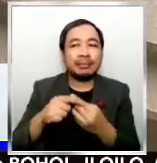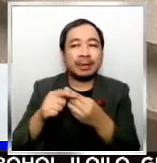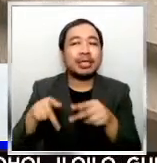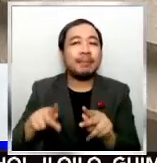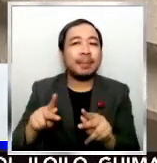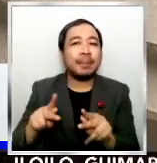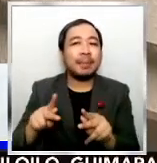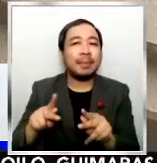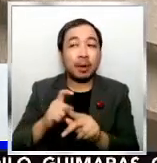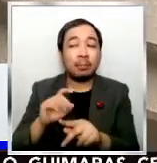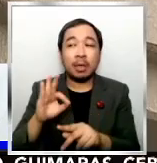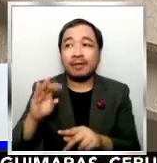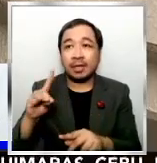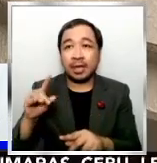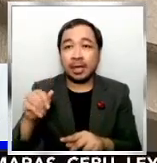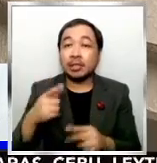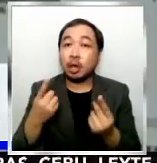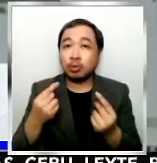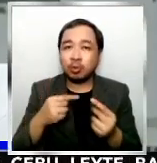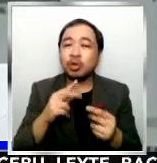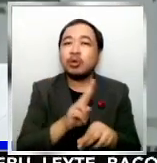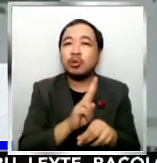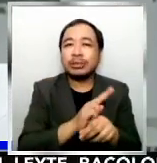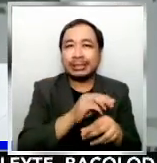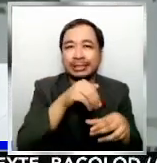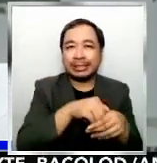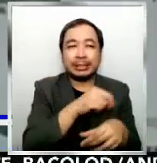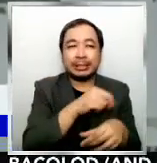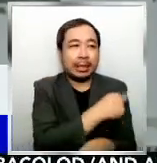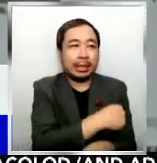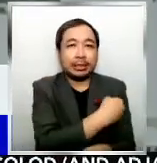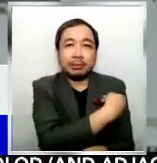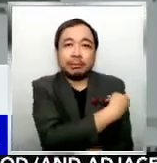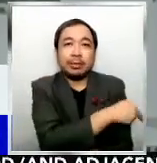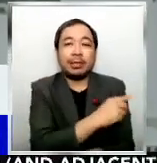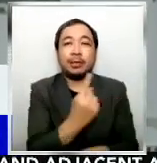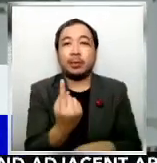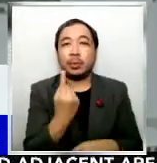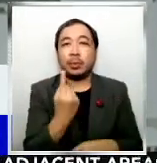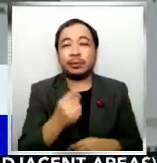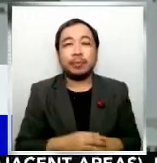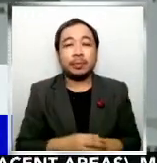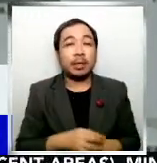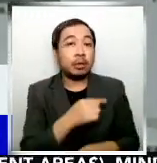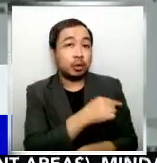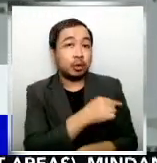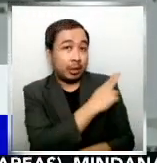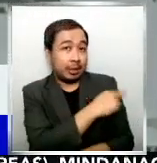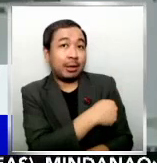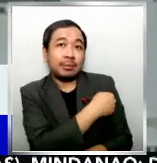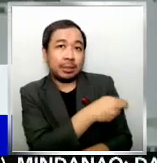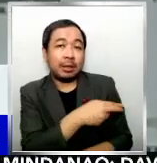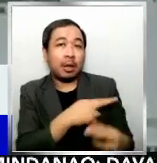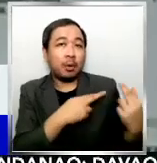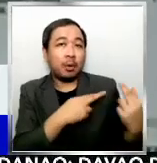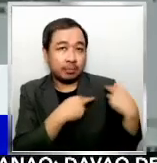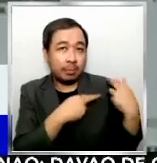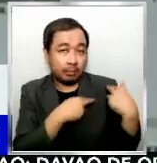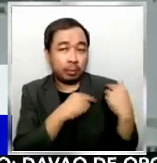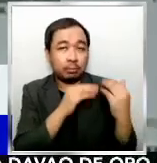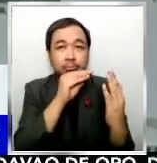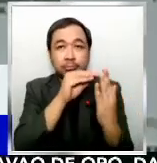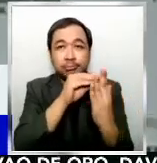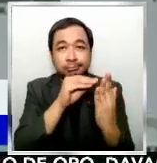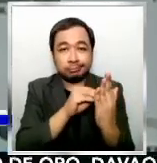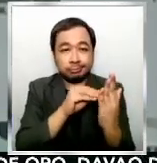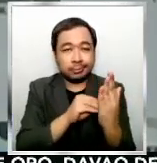sa ospital lang ito gagamitin. Yung hospital na yon, may obligasyon siya sa amin na inilista niya kung kanino niya naibigay yung gamot at saka kung